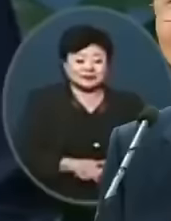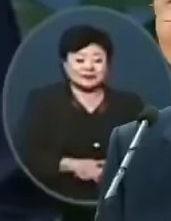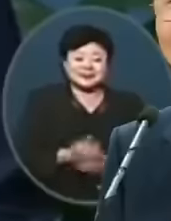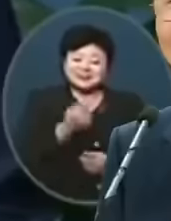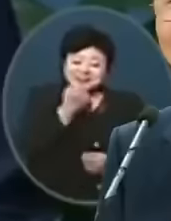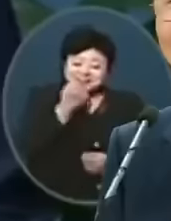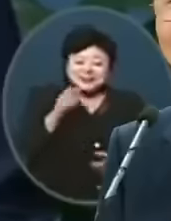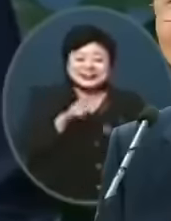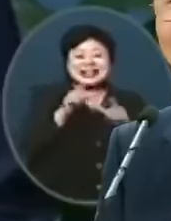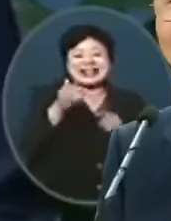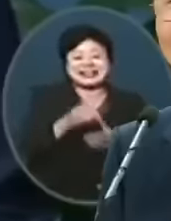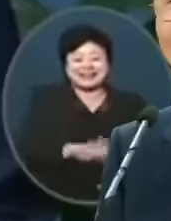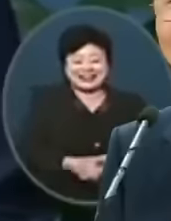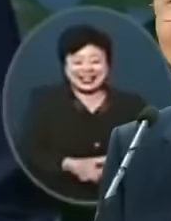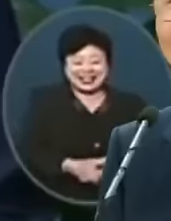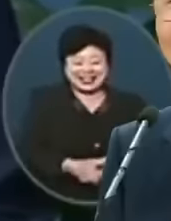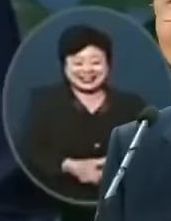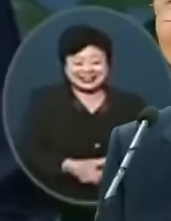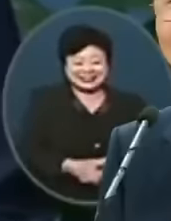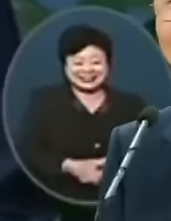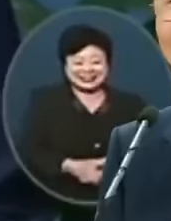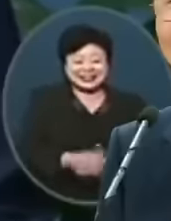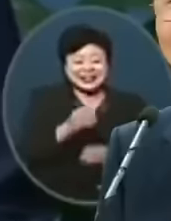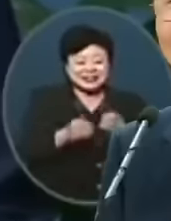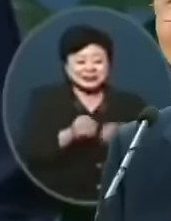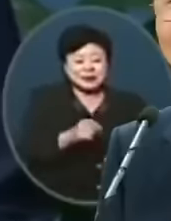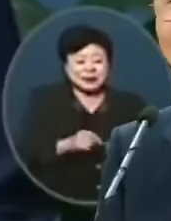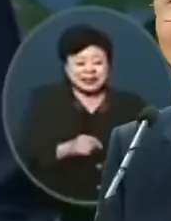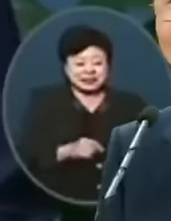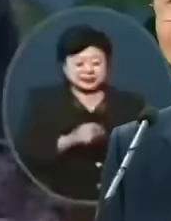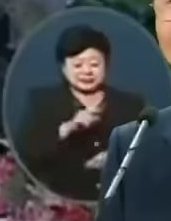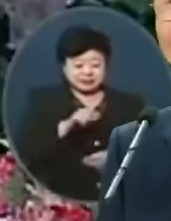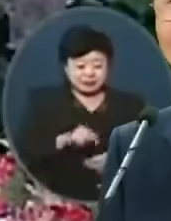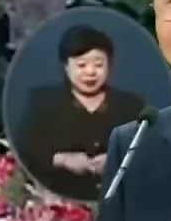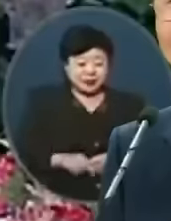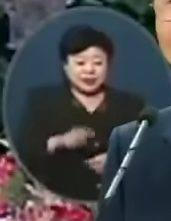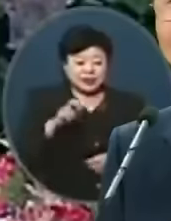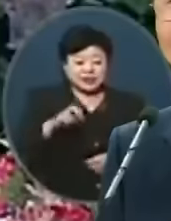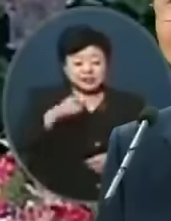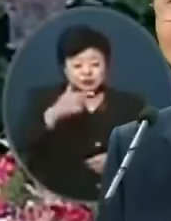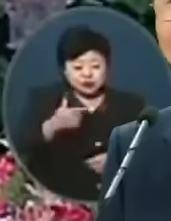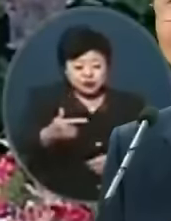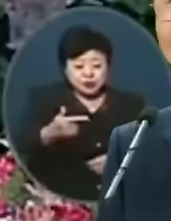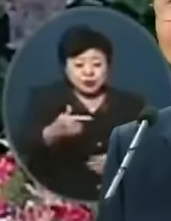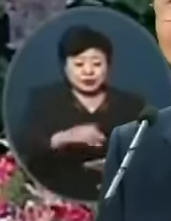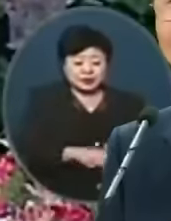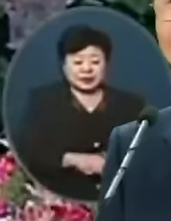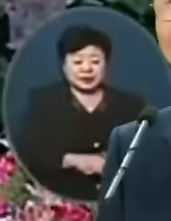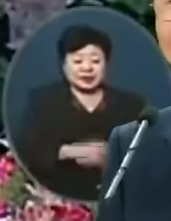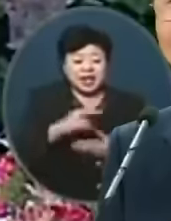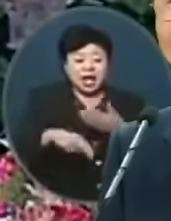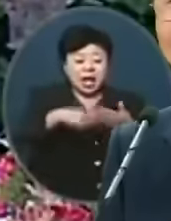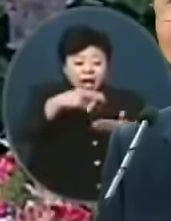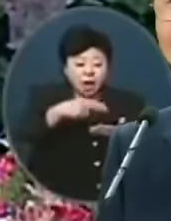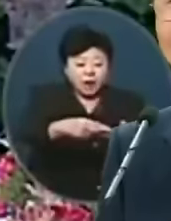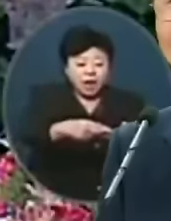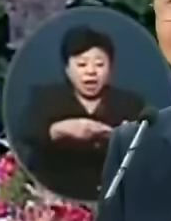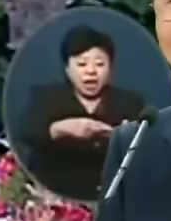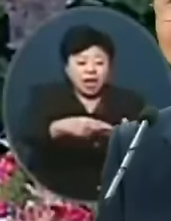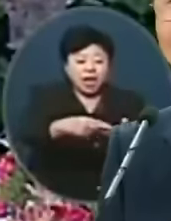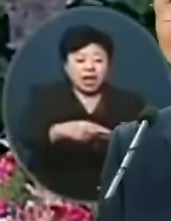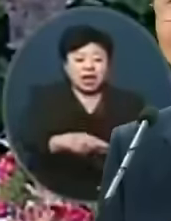웃고 살아야 되는 것입니다. 시편 120편 26편 1절로 4절을 보면 야훼께서 시온의